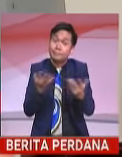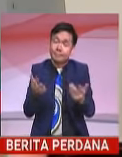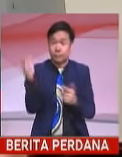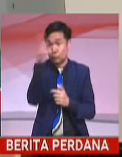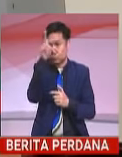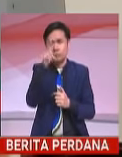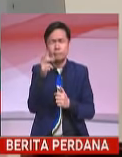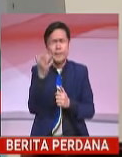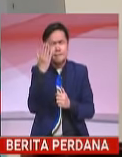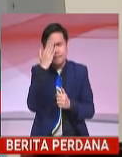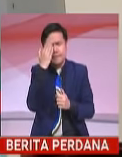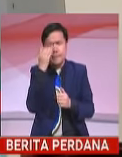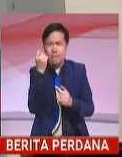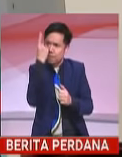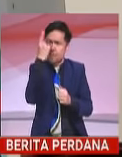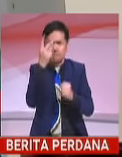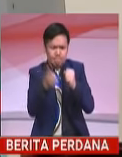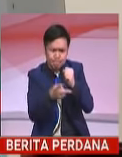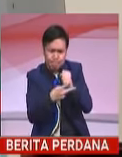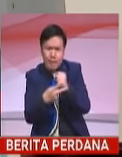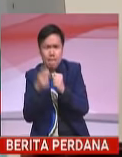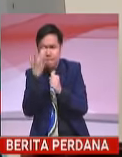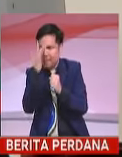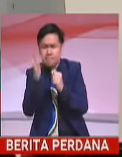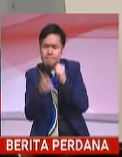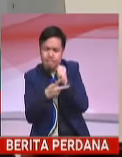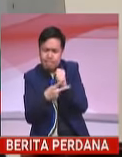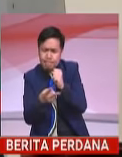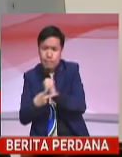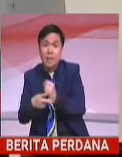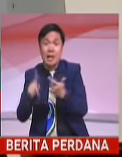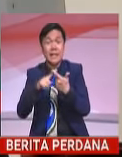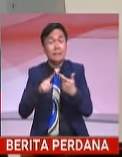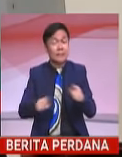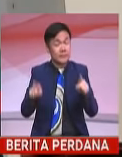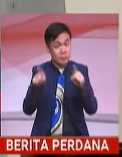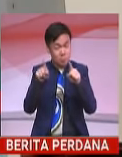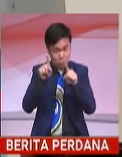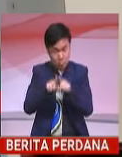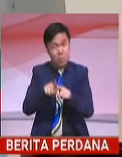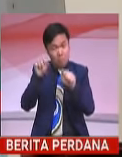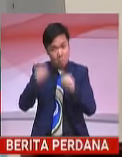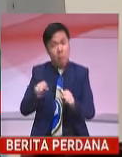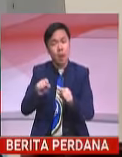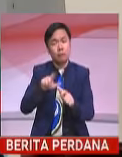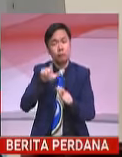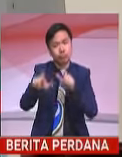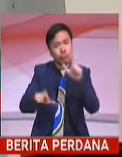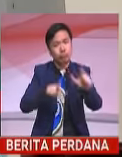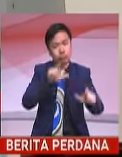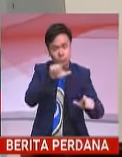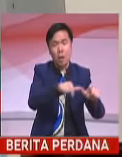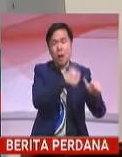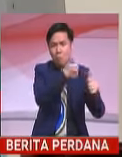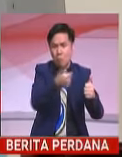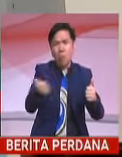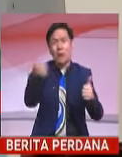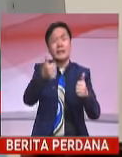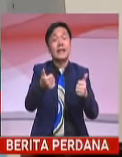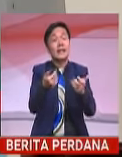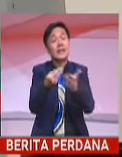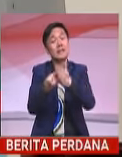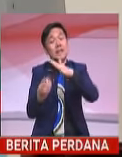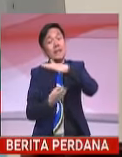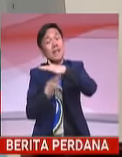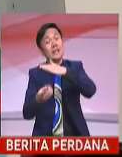kerajaan begitu berjimat cermat, tapi dalam pada masa yang sama, dia masih berupaya untuk menguruskan dasar fiskal dan